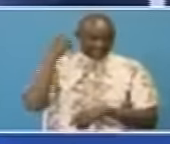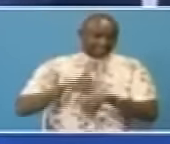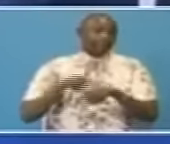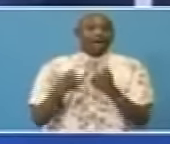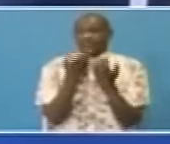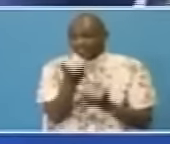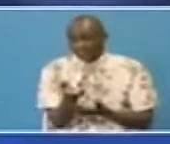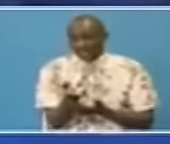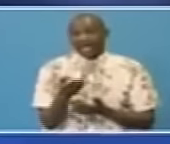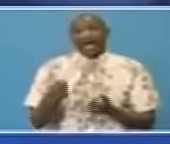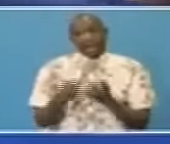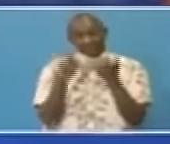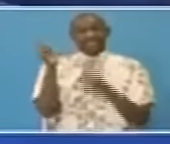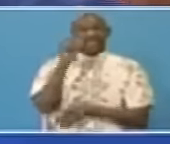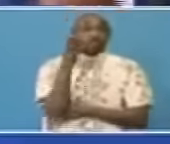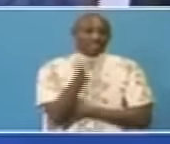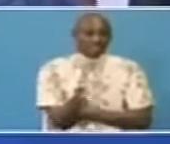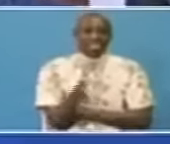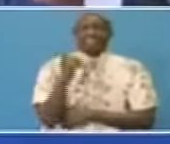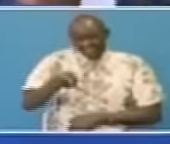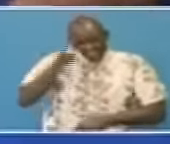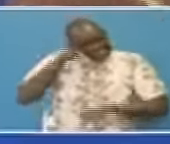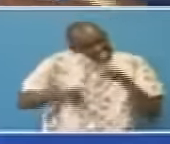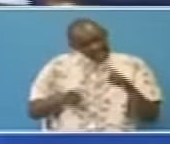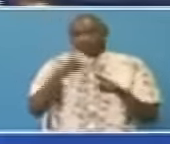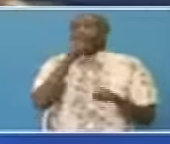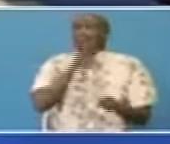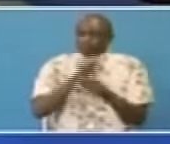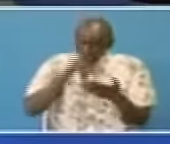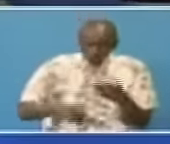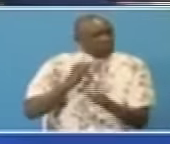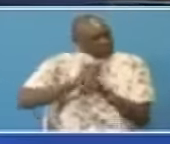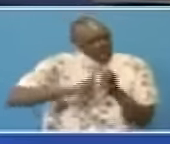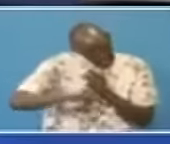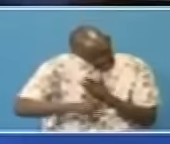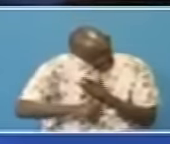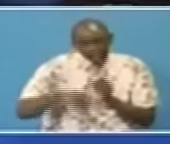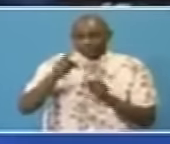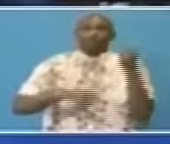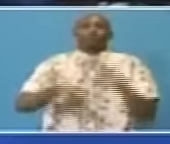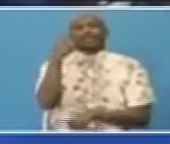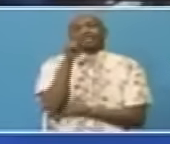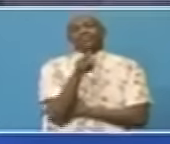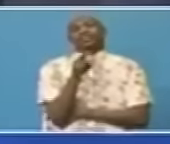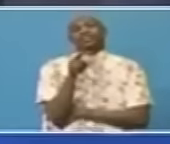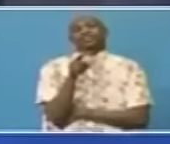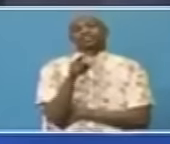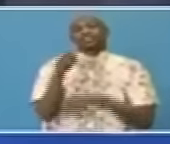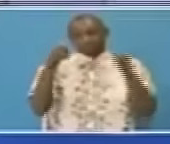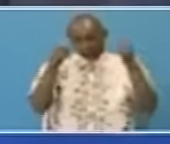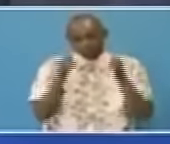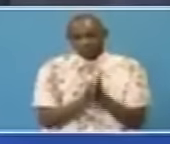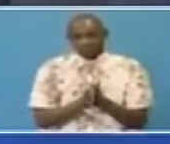iliyopita ya mashindano hayo yaliyoandaliwa mjini Nairobi. Mwaka huu wachezaji hao wameahidi kuwa watafanya kila wawezalo kutoa taji hilo na